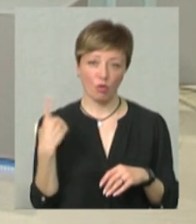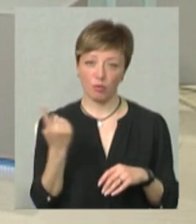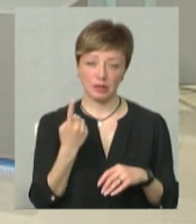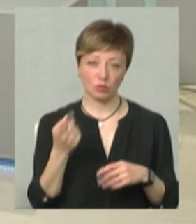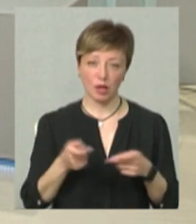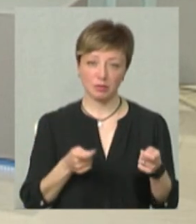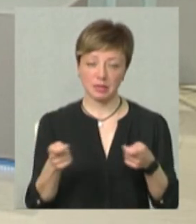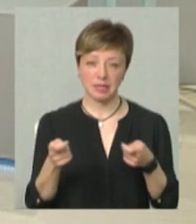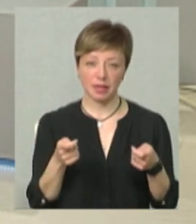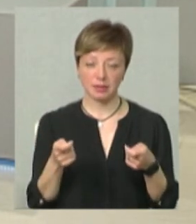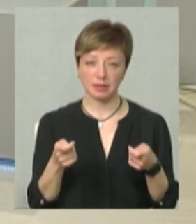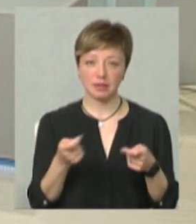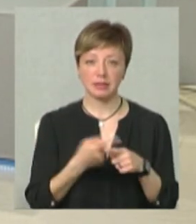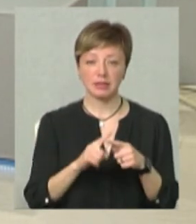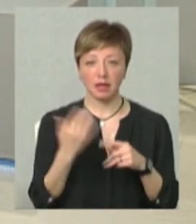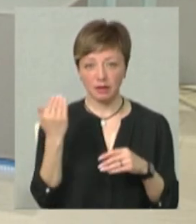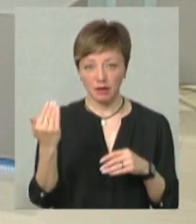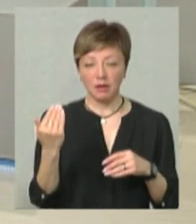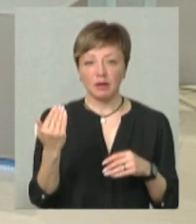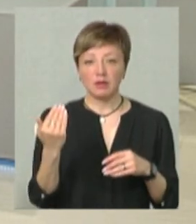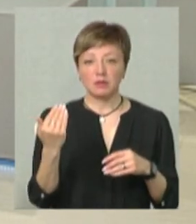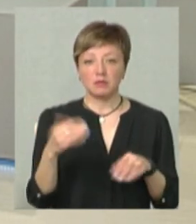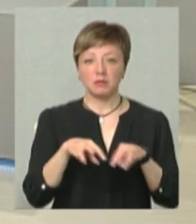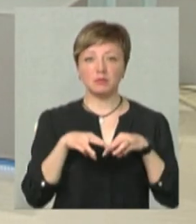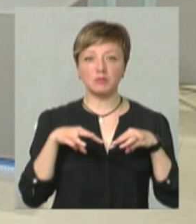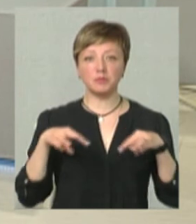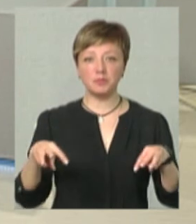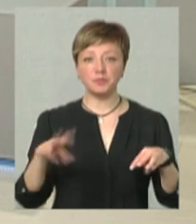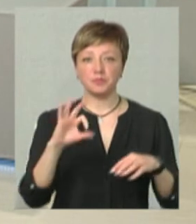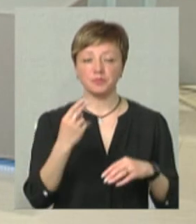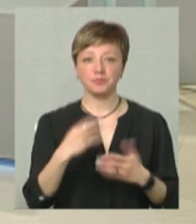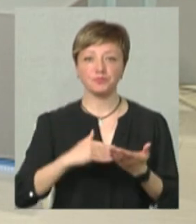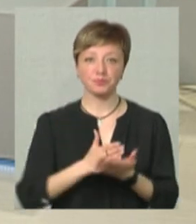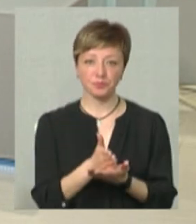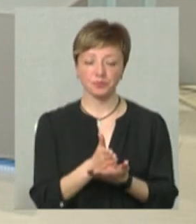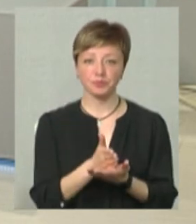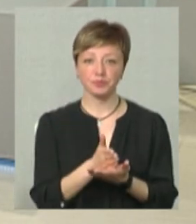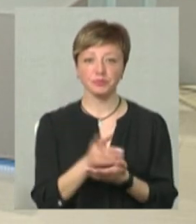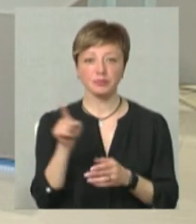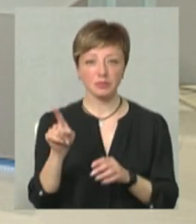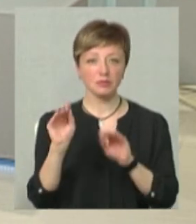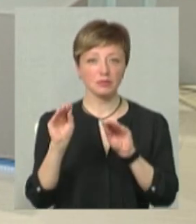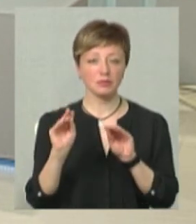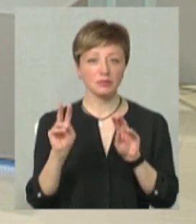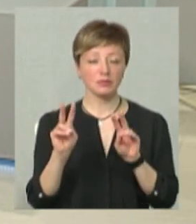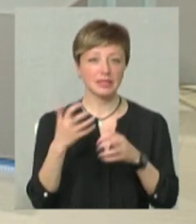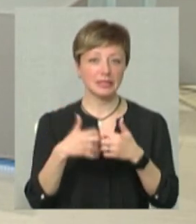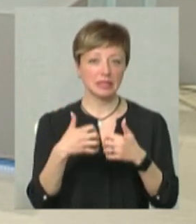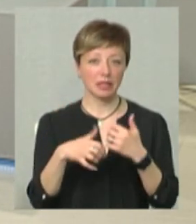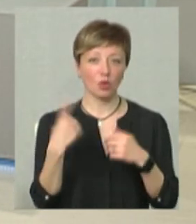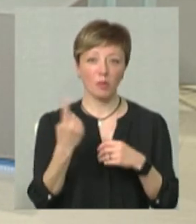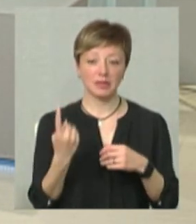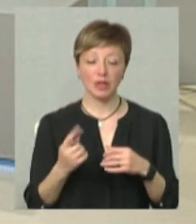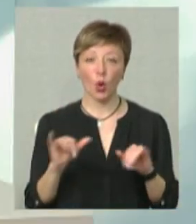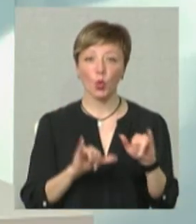обласної адміністрації, а це з Міністерства соціальної політики, то там серед названих